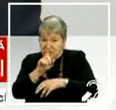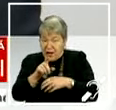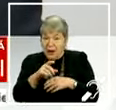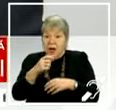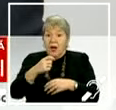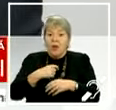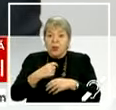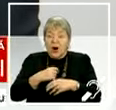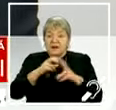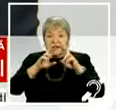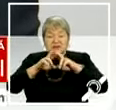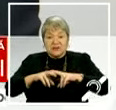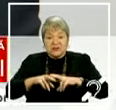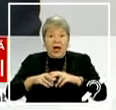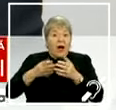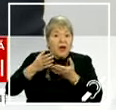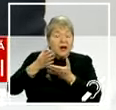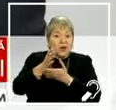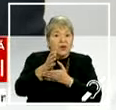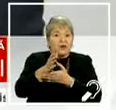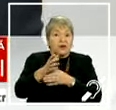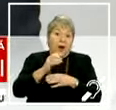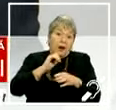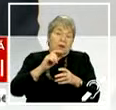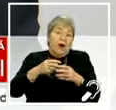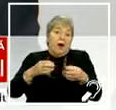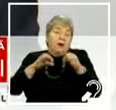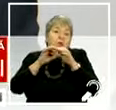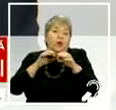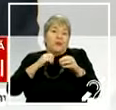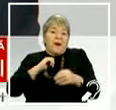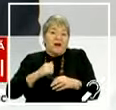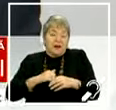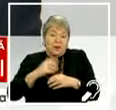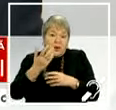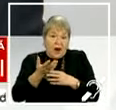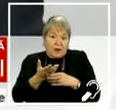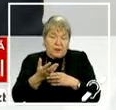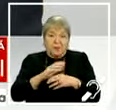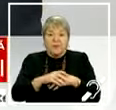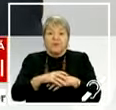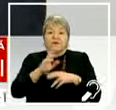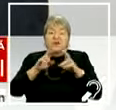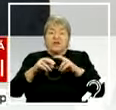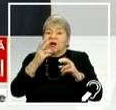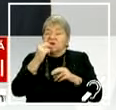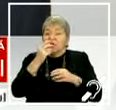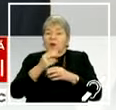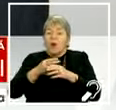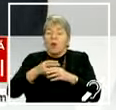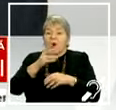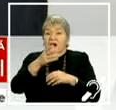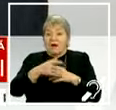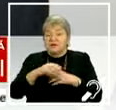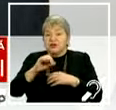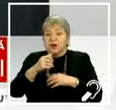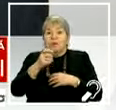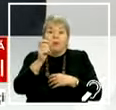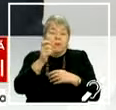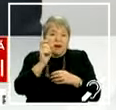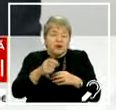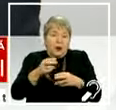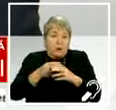să presteze în regim privat o anumită activitate medicală. Și pacientul plătește la